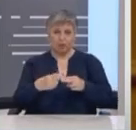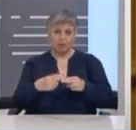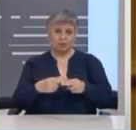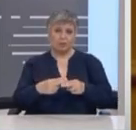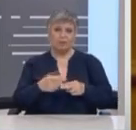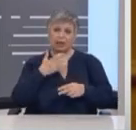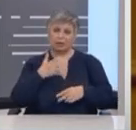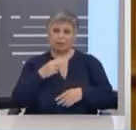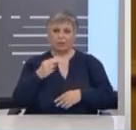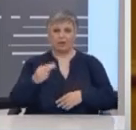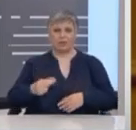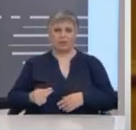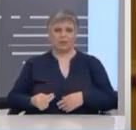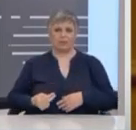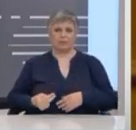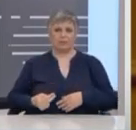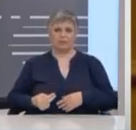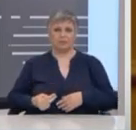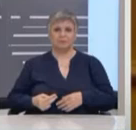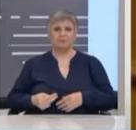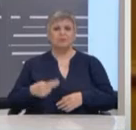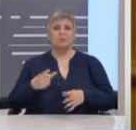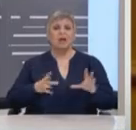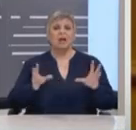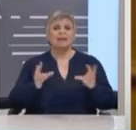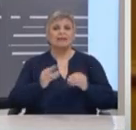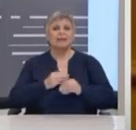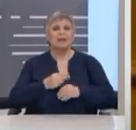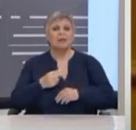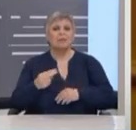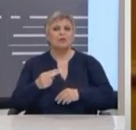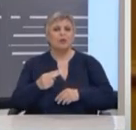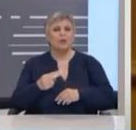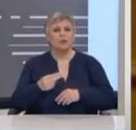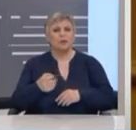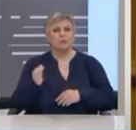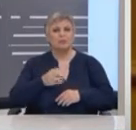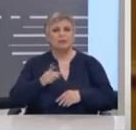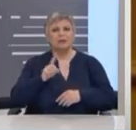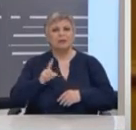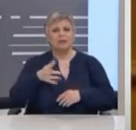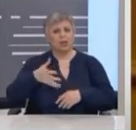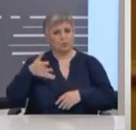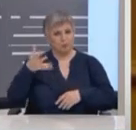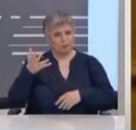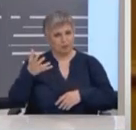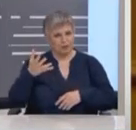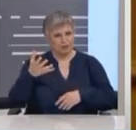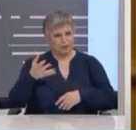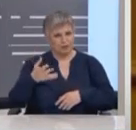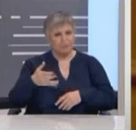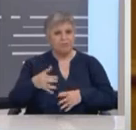λοιπόν το θέμα που έθεσε ο κ. Μητσοτάκης για το ονοματολογικό, θα